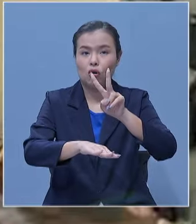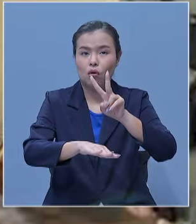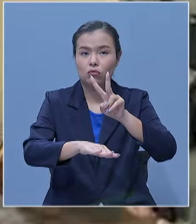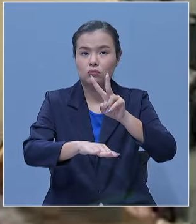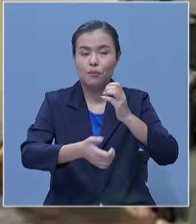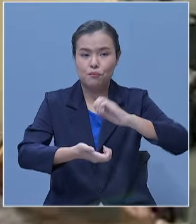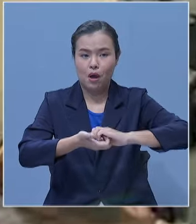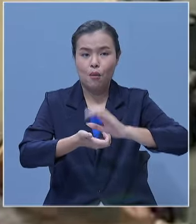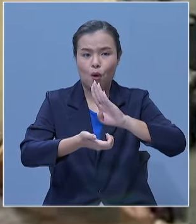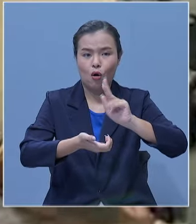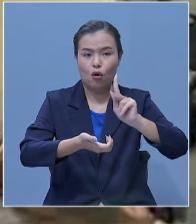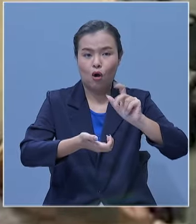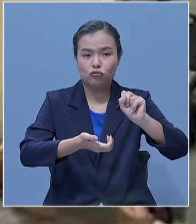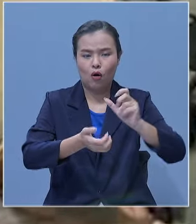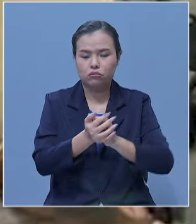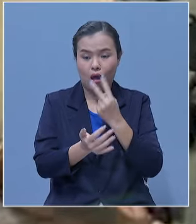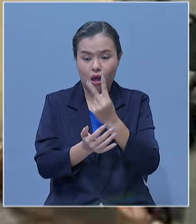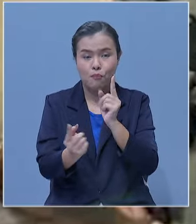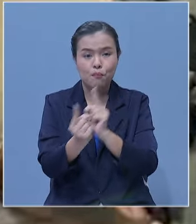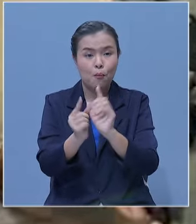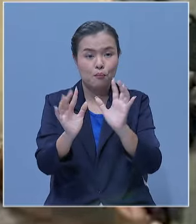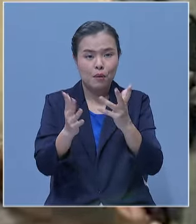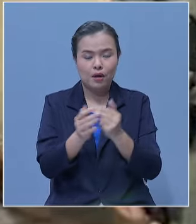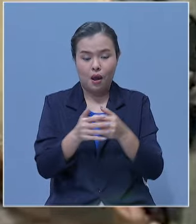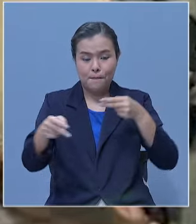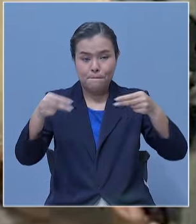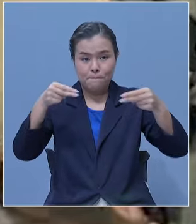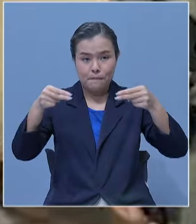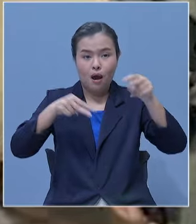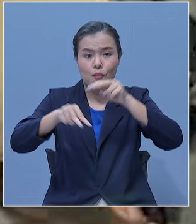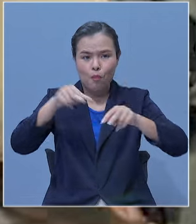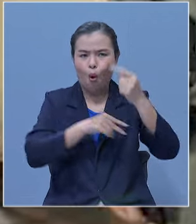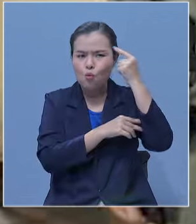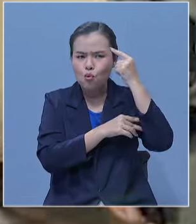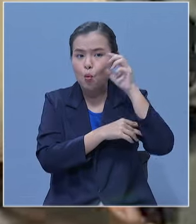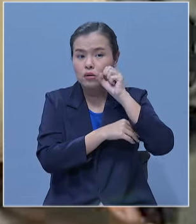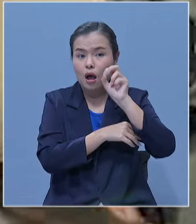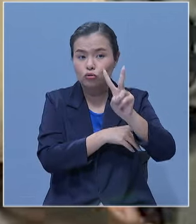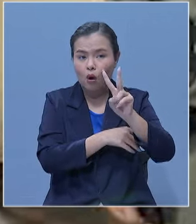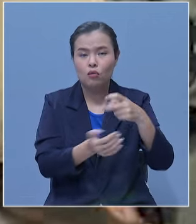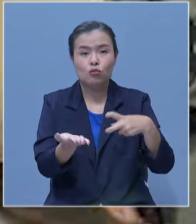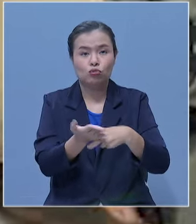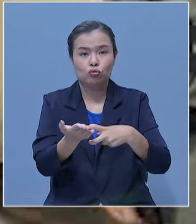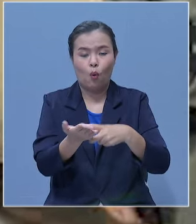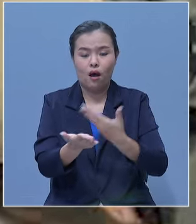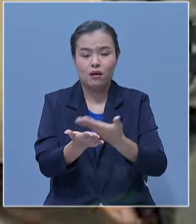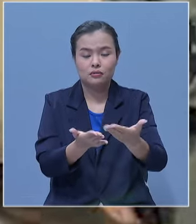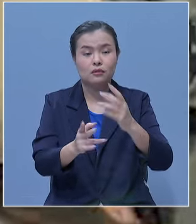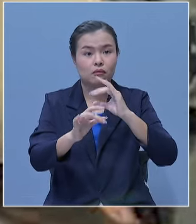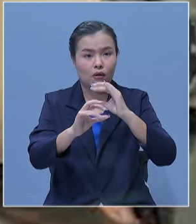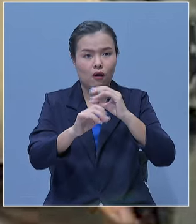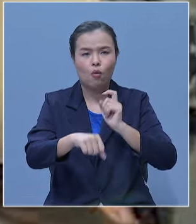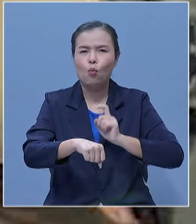วมกับทางบขส.แต่ไม่พบนะครับคราวนี้ไปตรวจสอบกล้องวงจรปิดต่อจึงรู้ว่านายน้อยได้มีการซื้อตั๋วไประยองแล้ว